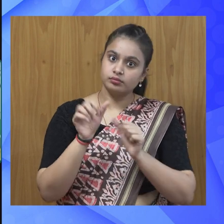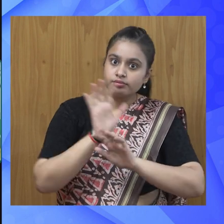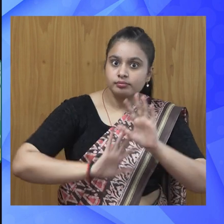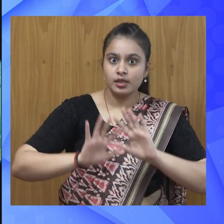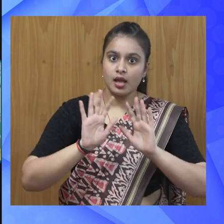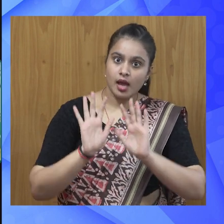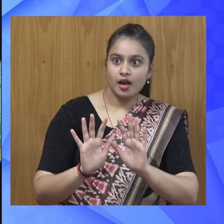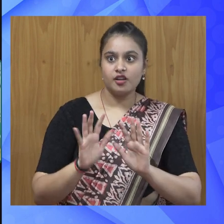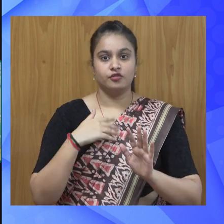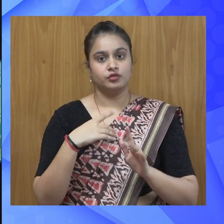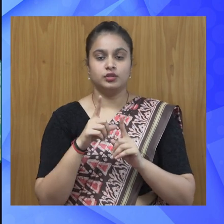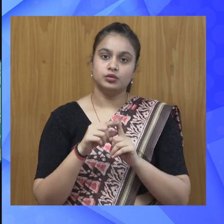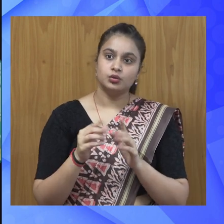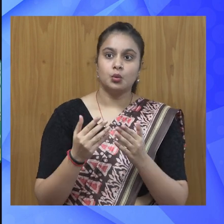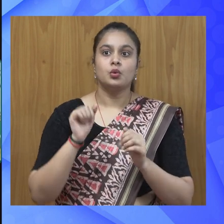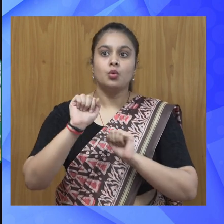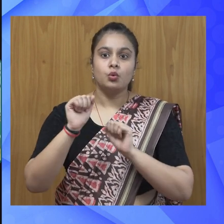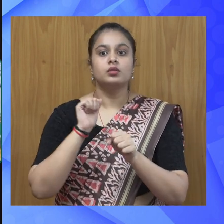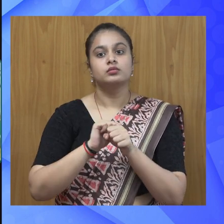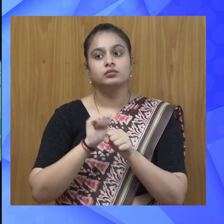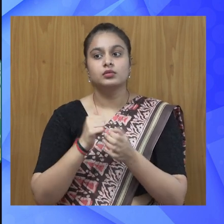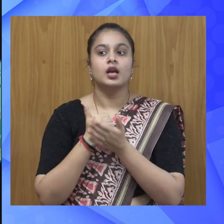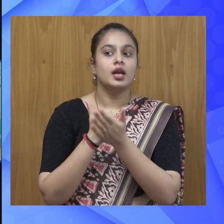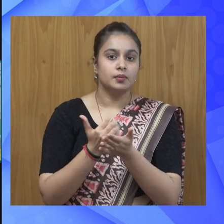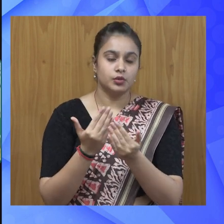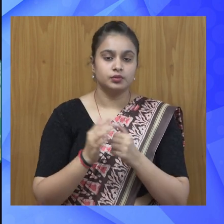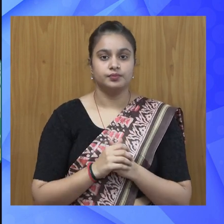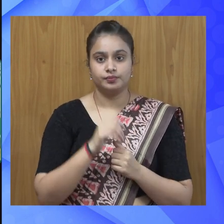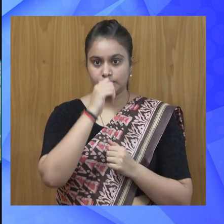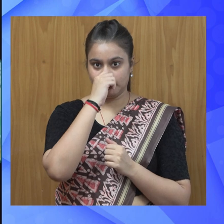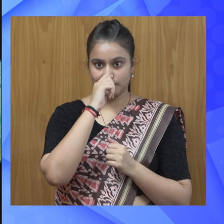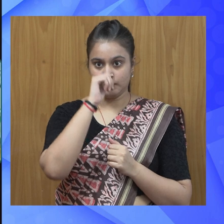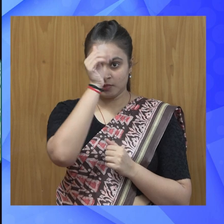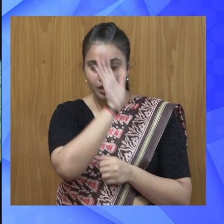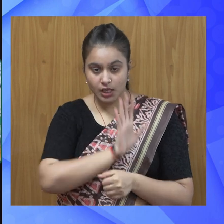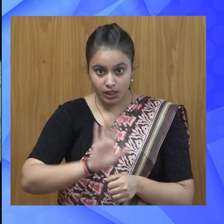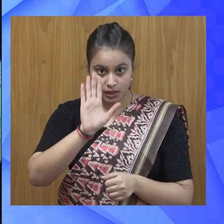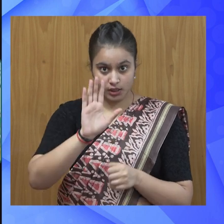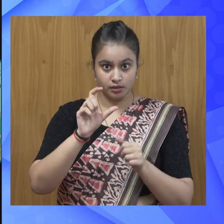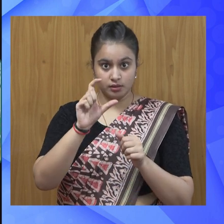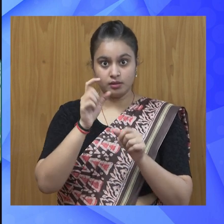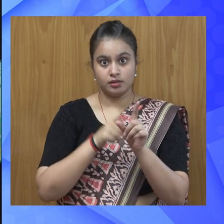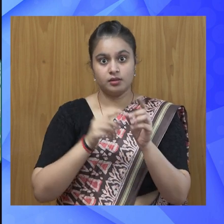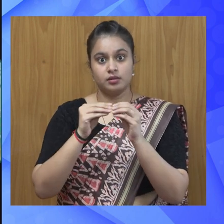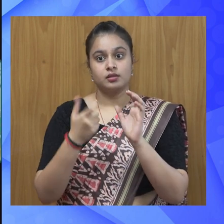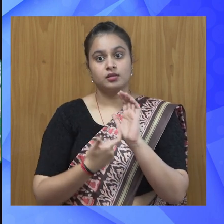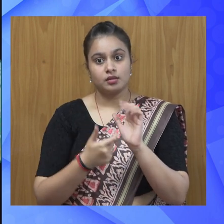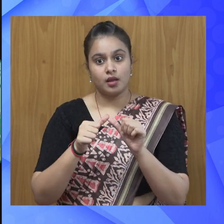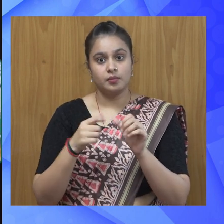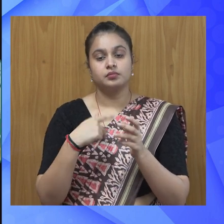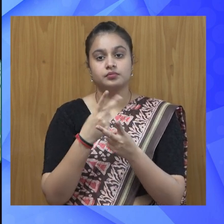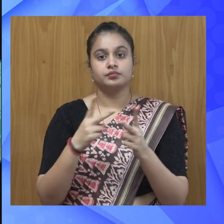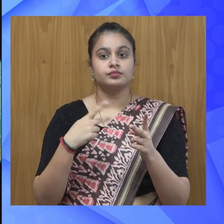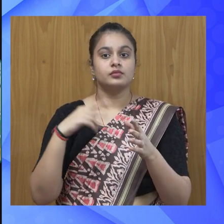उस थ्रू आपकी मदद हो सके। तो इंडियन साइबर क्राइम कोऑर्डिनेशन सेंटर वर्किंग टुगेदर विद बिगर,